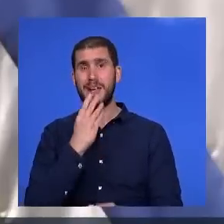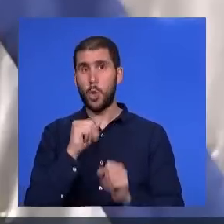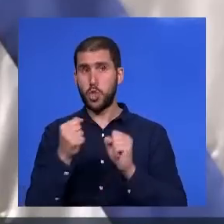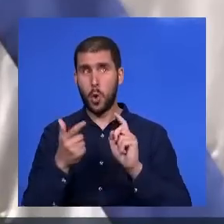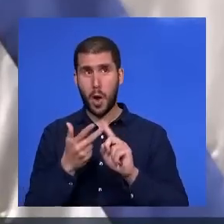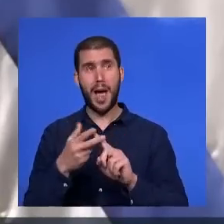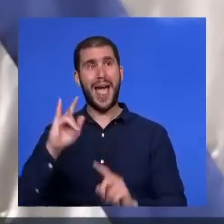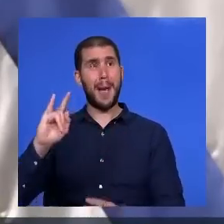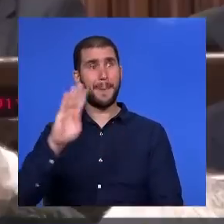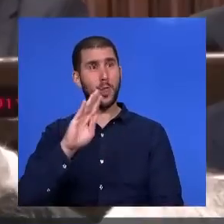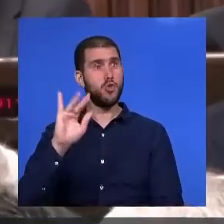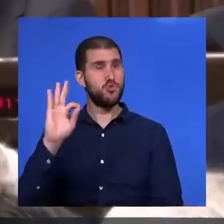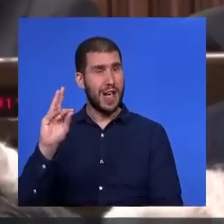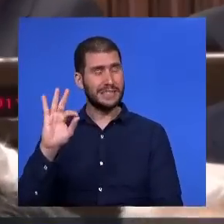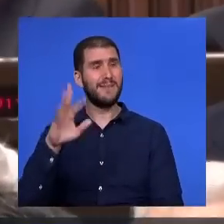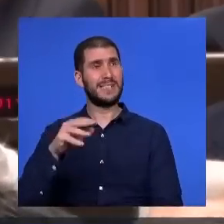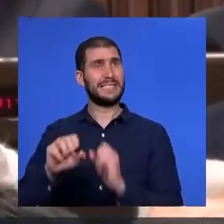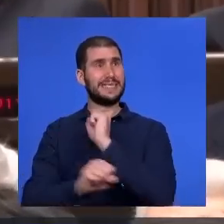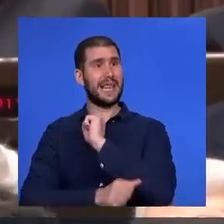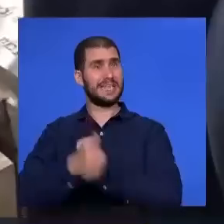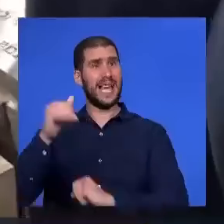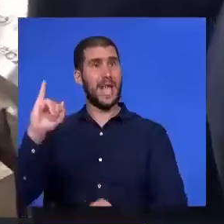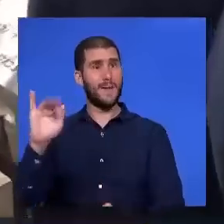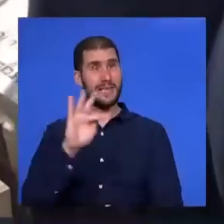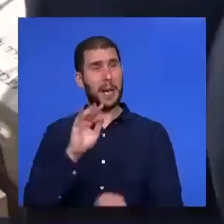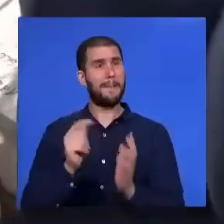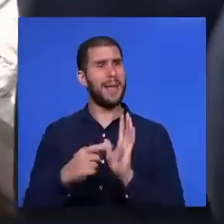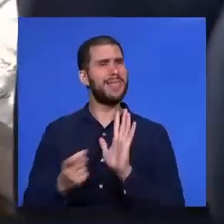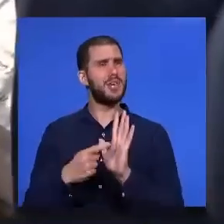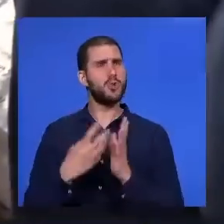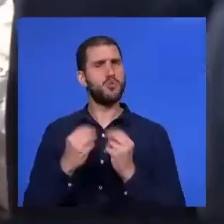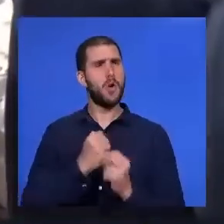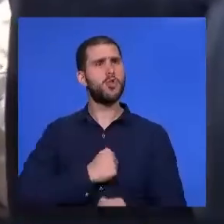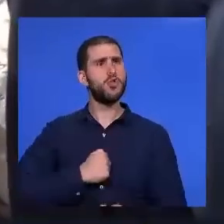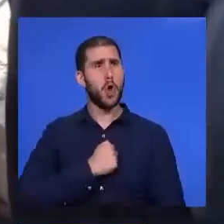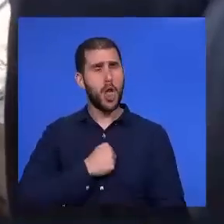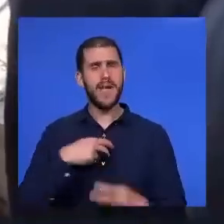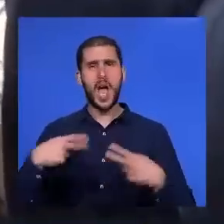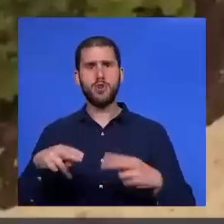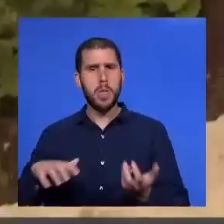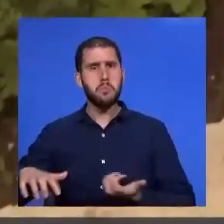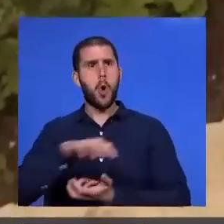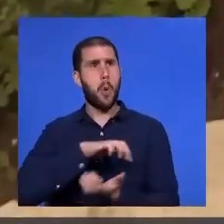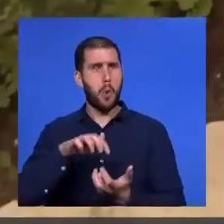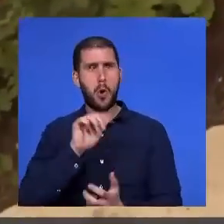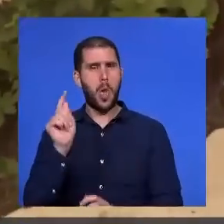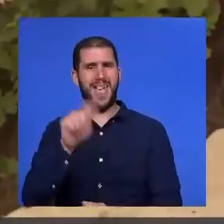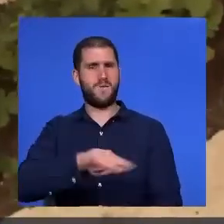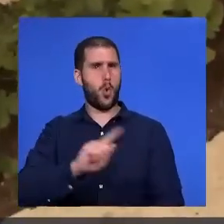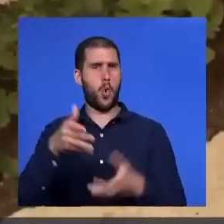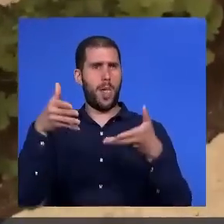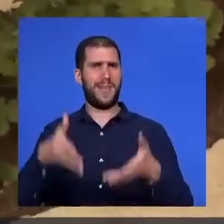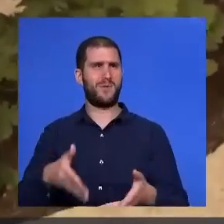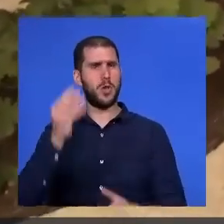חיים ביטון משס וסגן השר יעקב טסלר, כי בעקבות דרישות המשפחות השכולות והחשש ממהומות, הם לא יגיעו לבתי העלמין